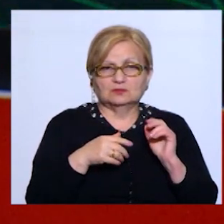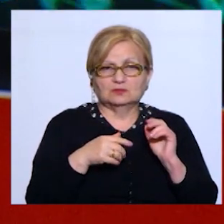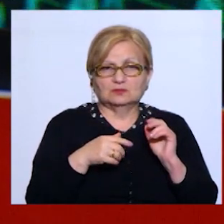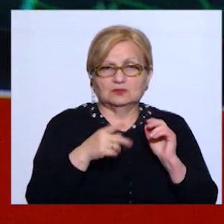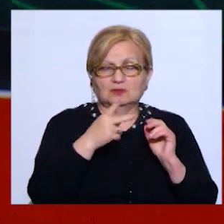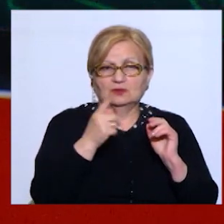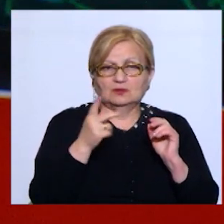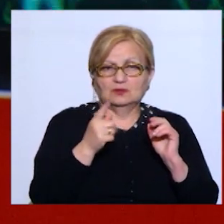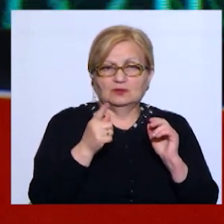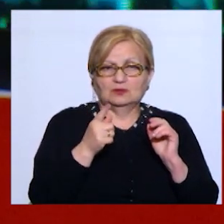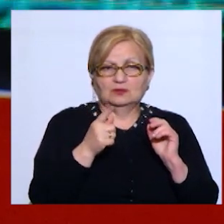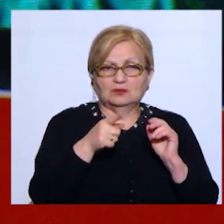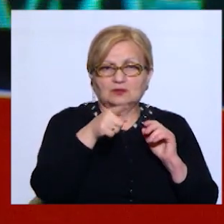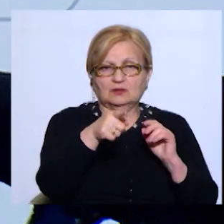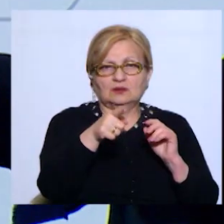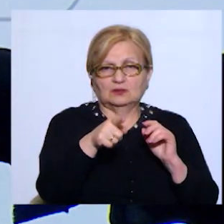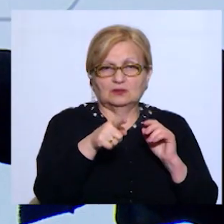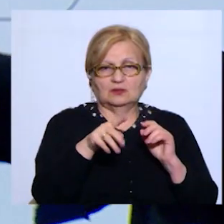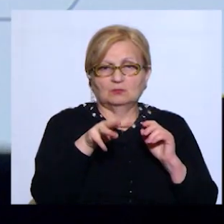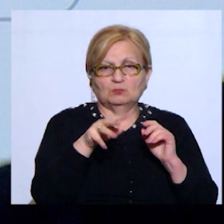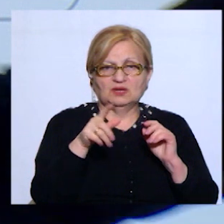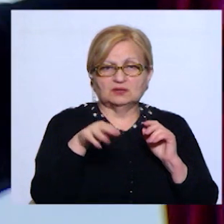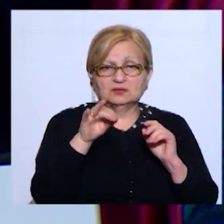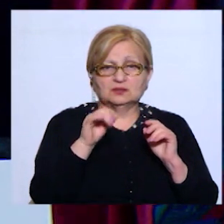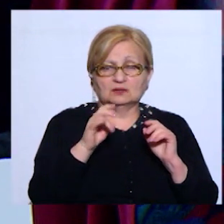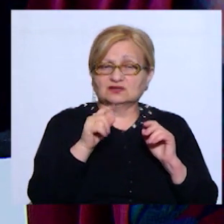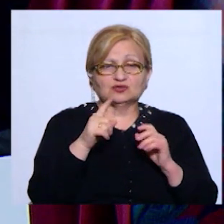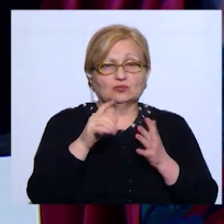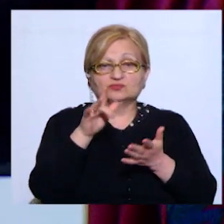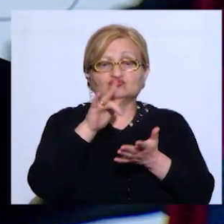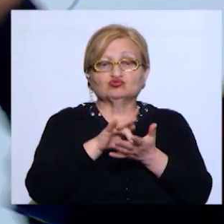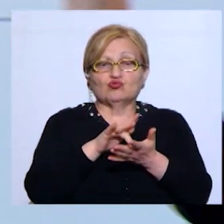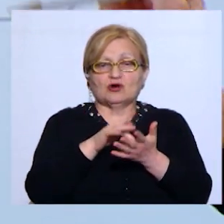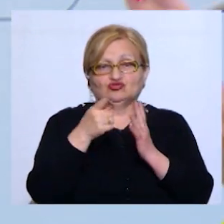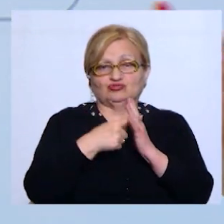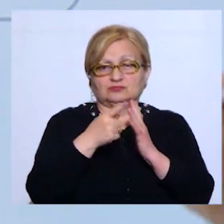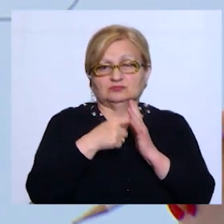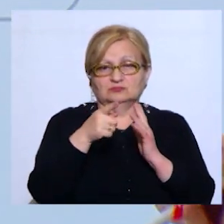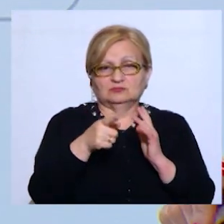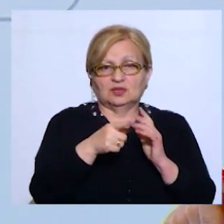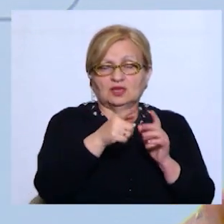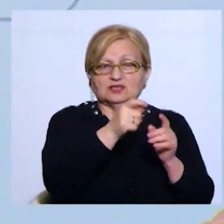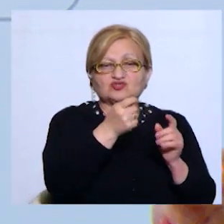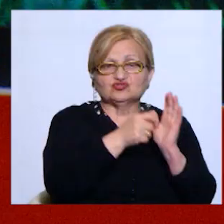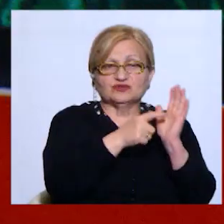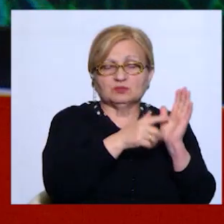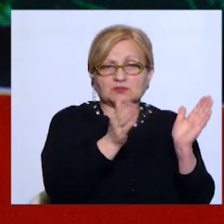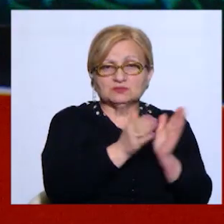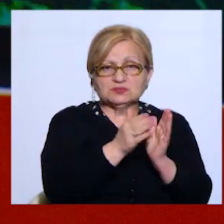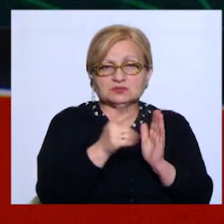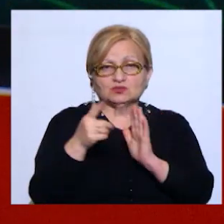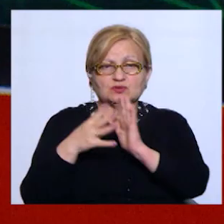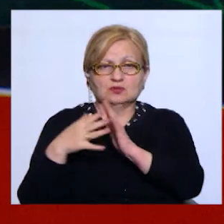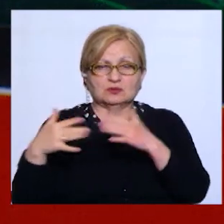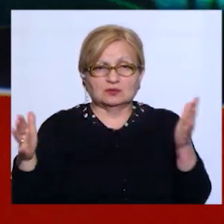ეს 21 არის ამ მონაცემების მედიანა. 17 ყველაზე მცირე, 29 ყველაზე დიდი. აი